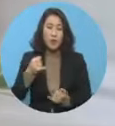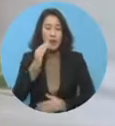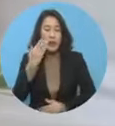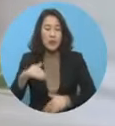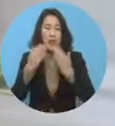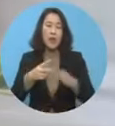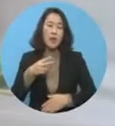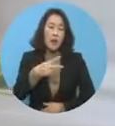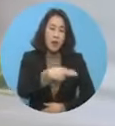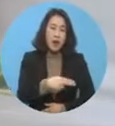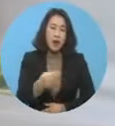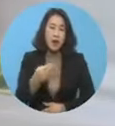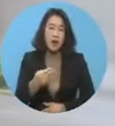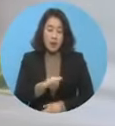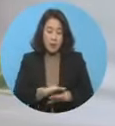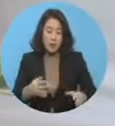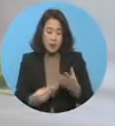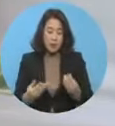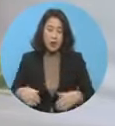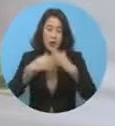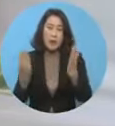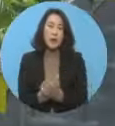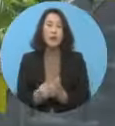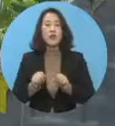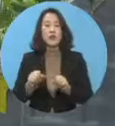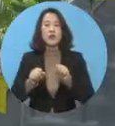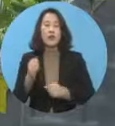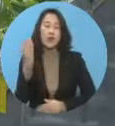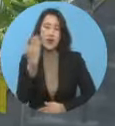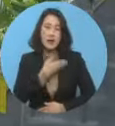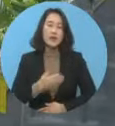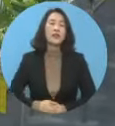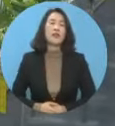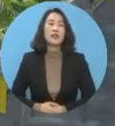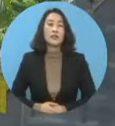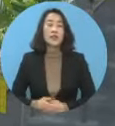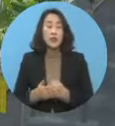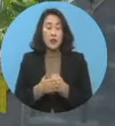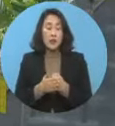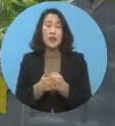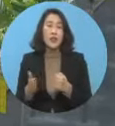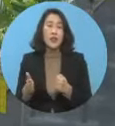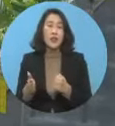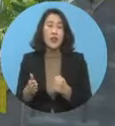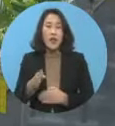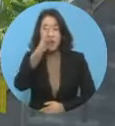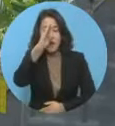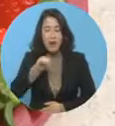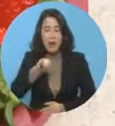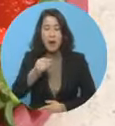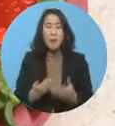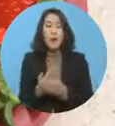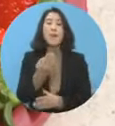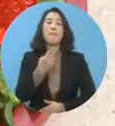잘라주고 바닥에 떨어진 잎과 줄기는 바로 청소해 청결을 유지합니다. 이렇게 관리하다 보니 병해충 발생이